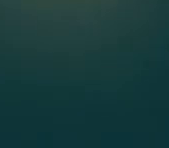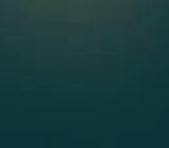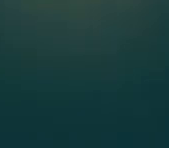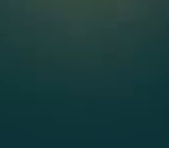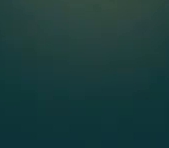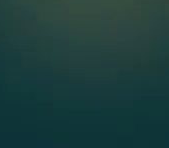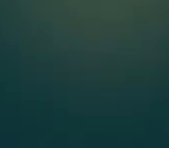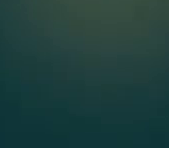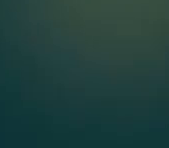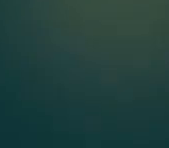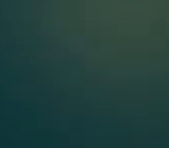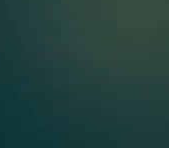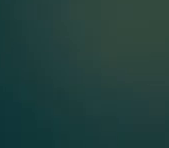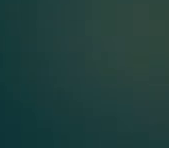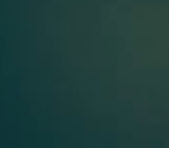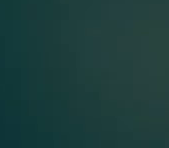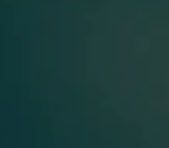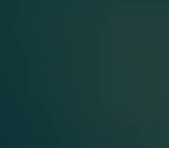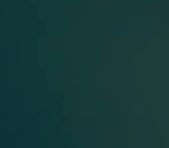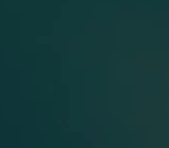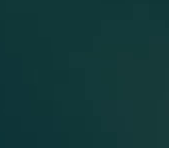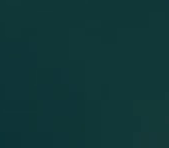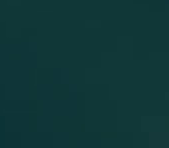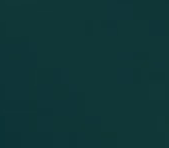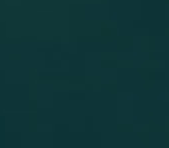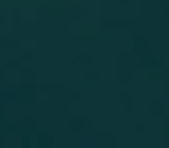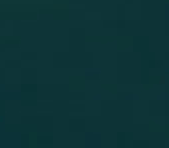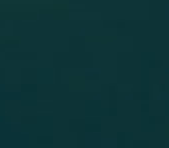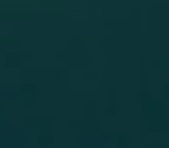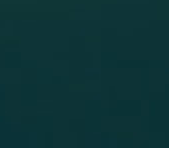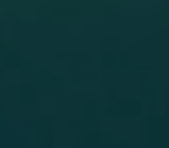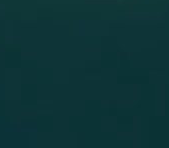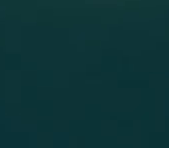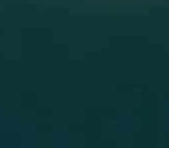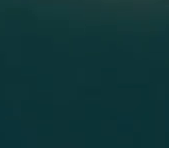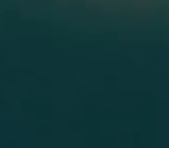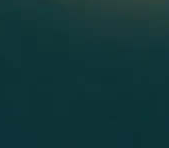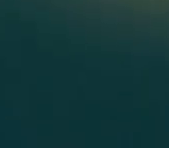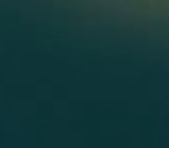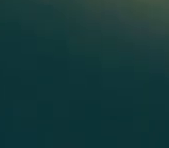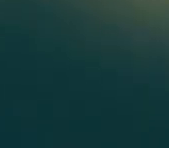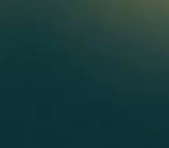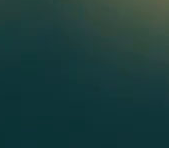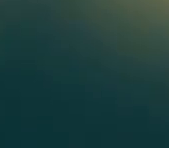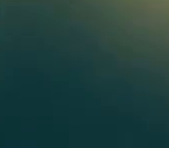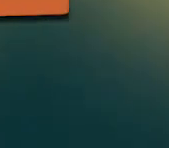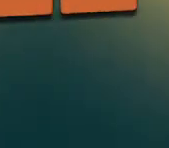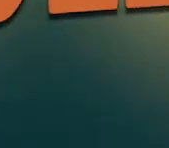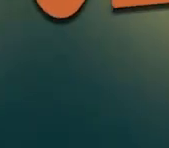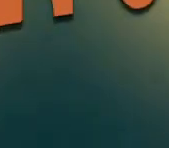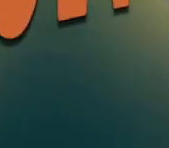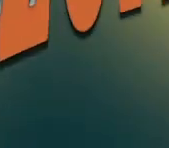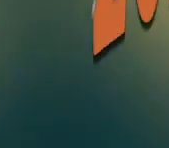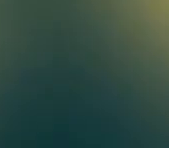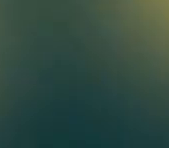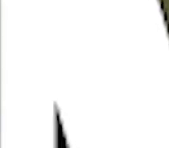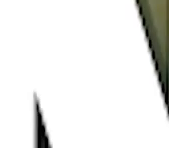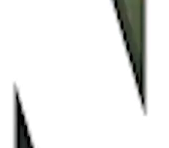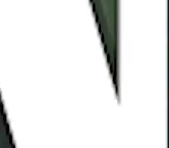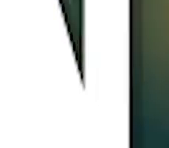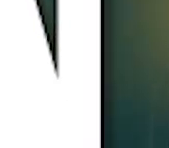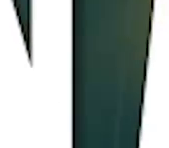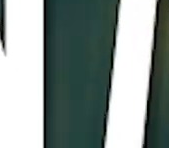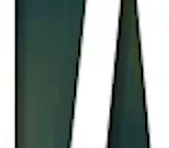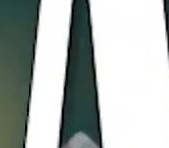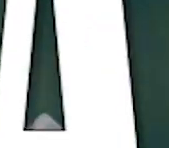live from the Christian Bible Baptist Church studio, your favorite noontime show, The Baptist Lunch, hosted